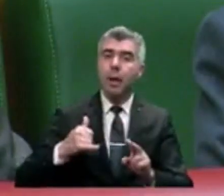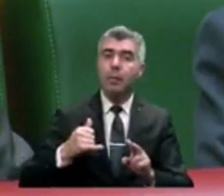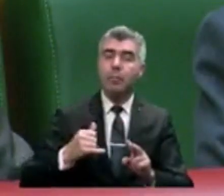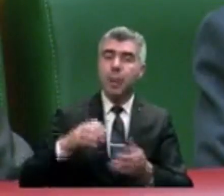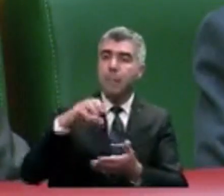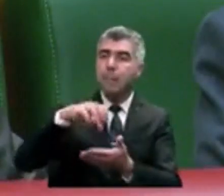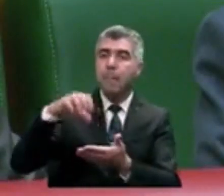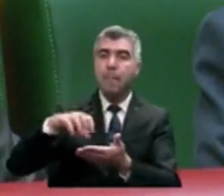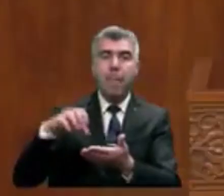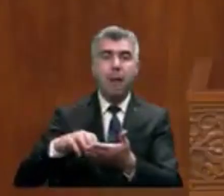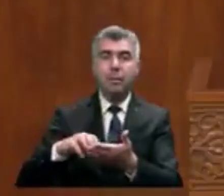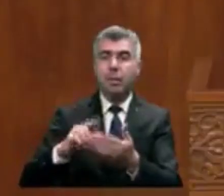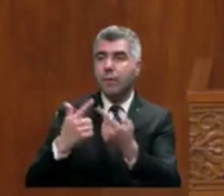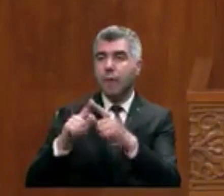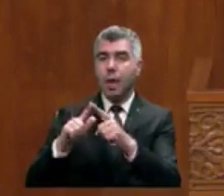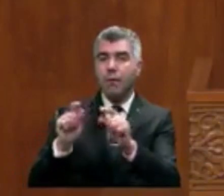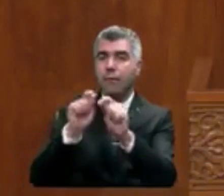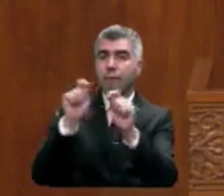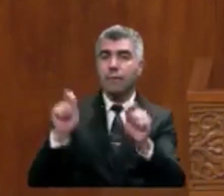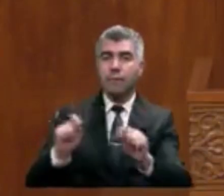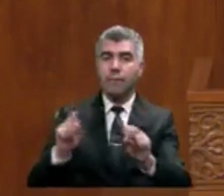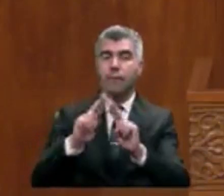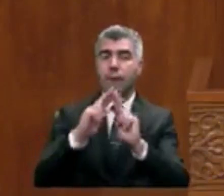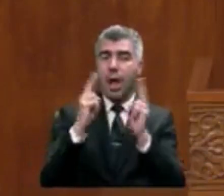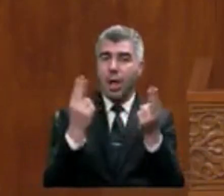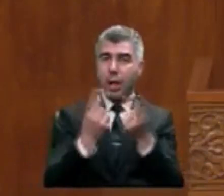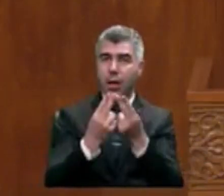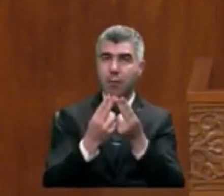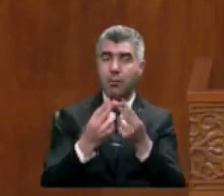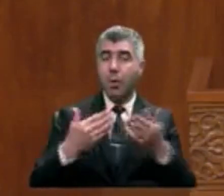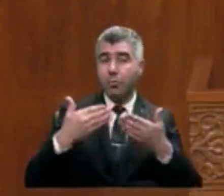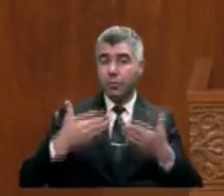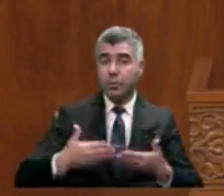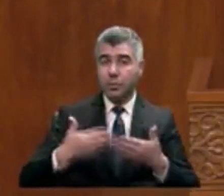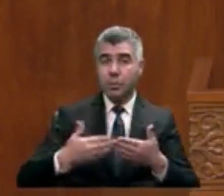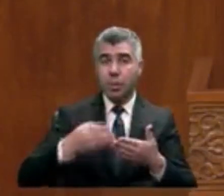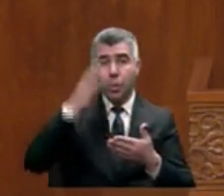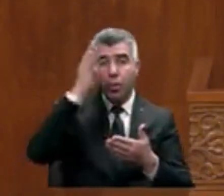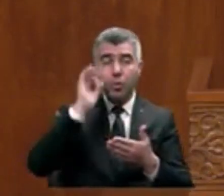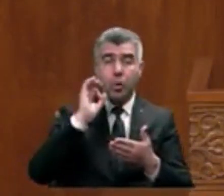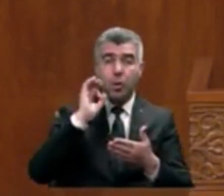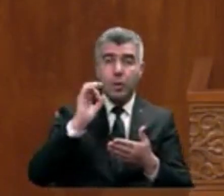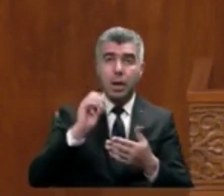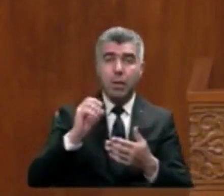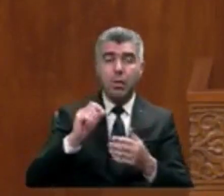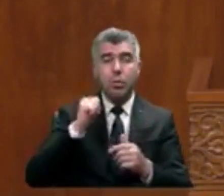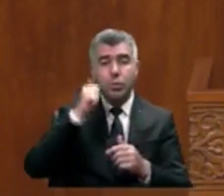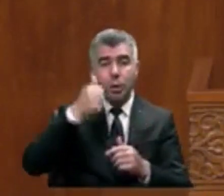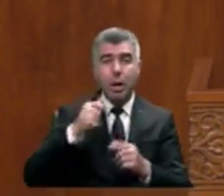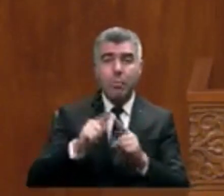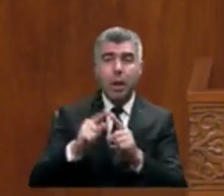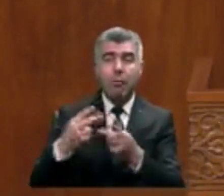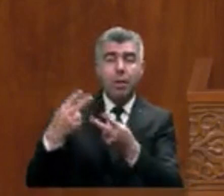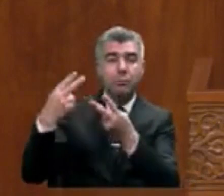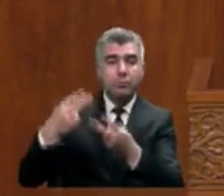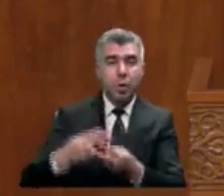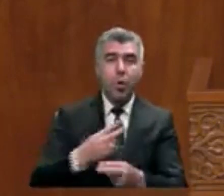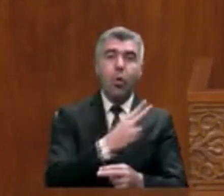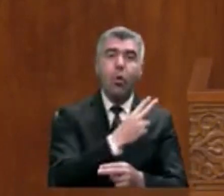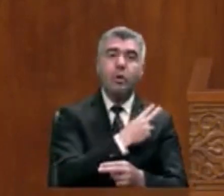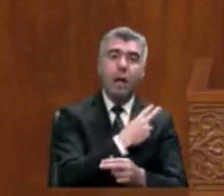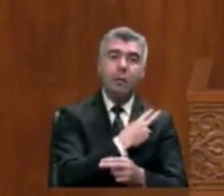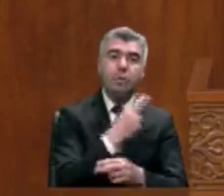دول اخرى وفي هذا الوقت هذا اللي مهم لان حتى هذوك الدكاتره اللي كاينين في الدول الاخرى غدا غادي يوليو اساتذه باحثين